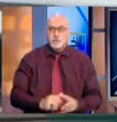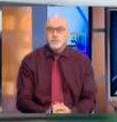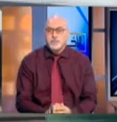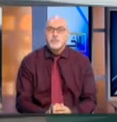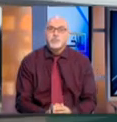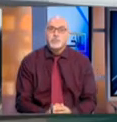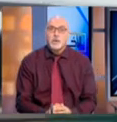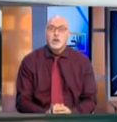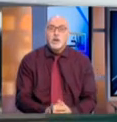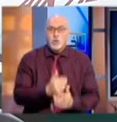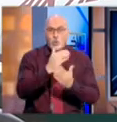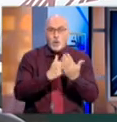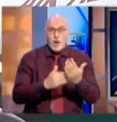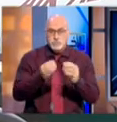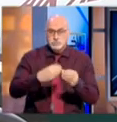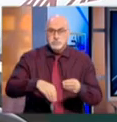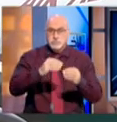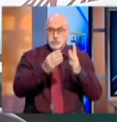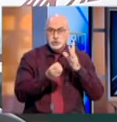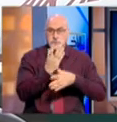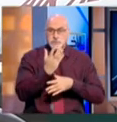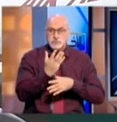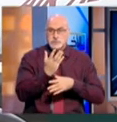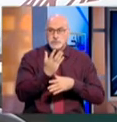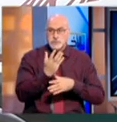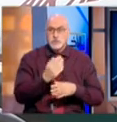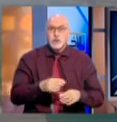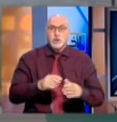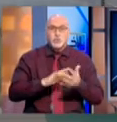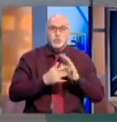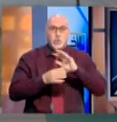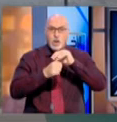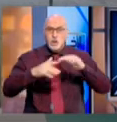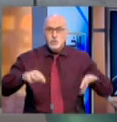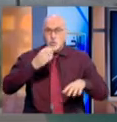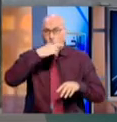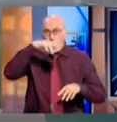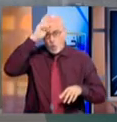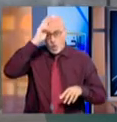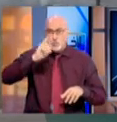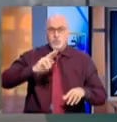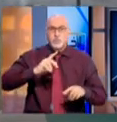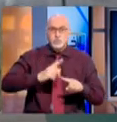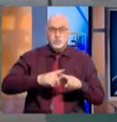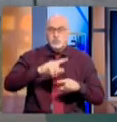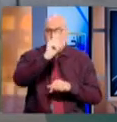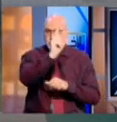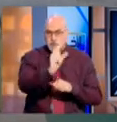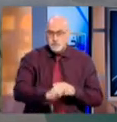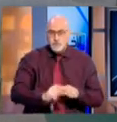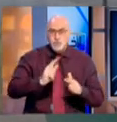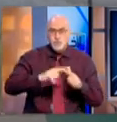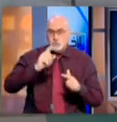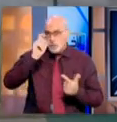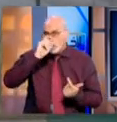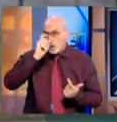ويتوسع برنامج تعزيز الرحلات الجديد للنقل الجوي على كل الشبكات الأوروبية ومنطقة المغرب العربي والشرق